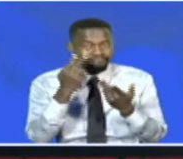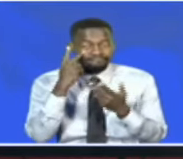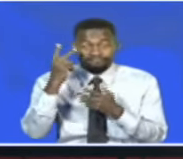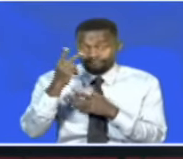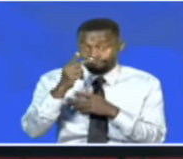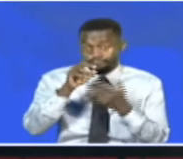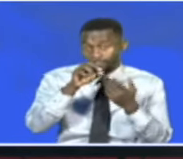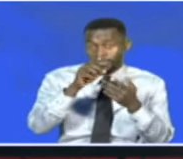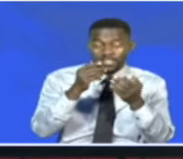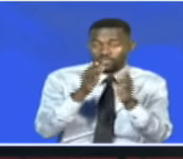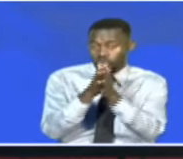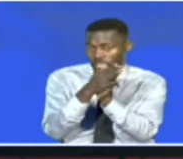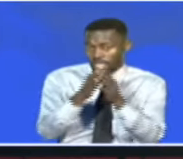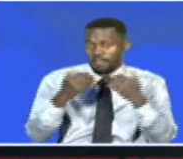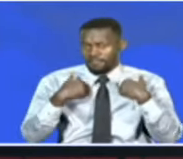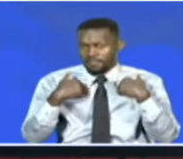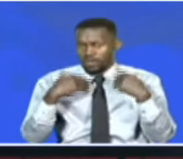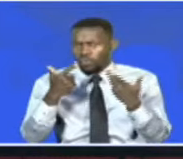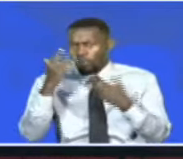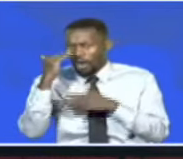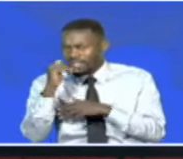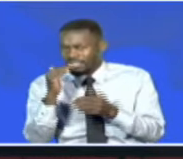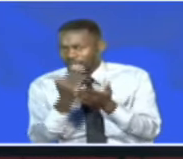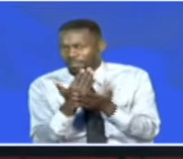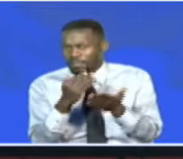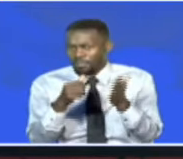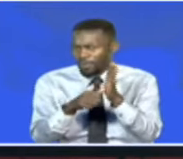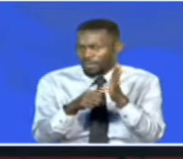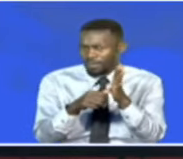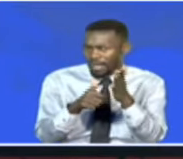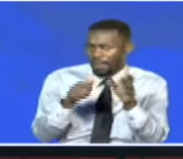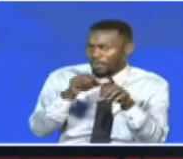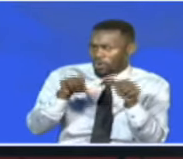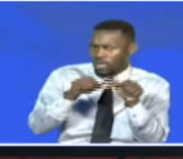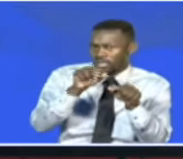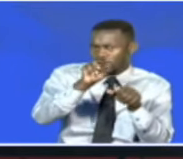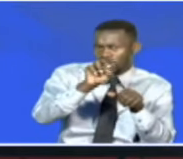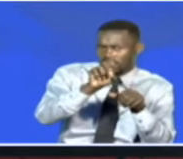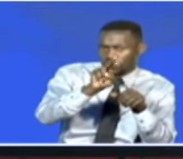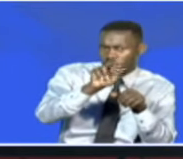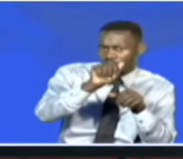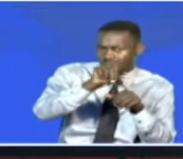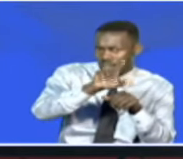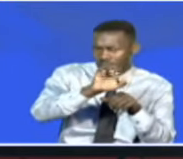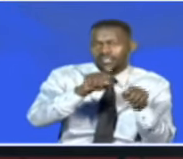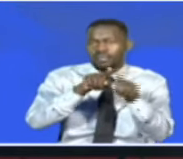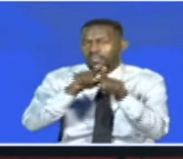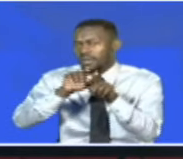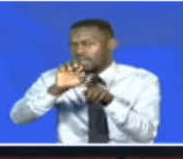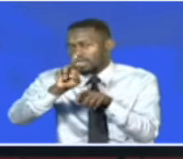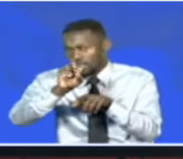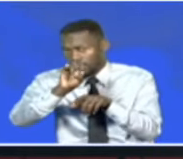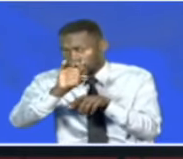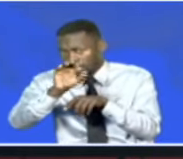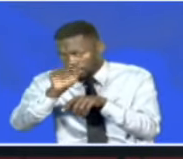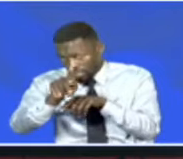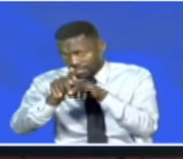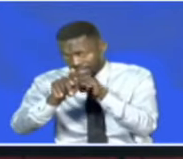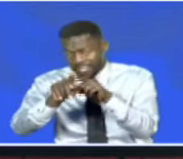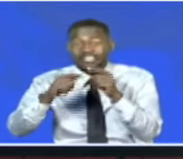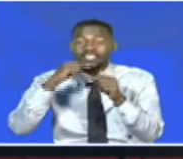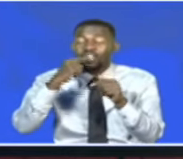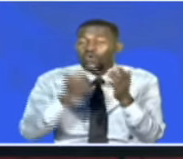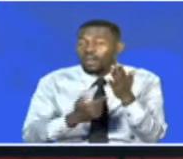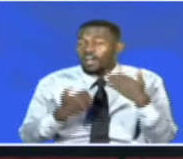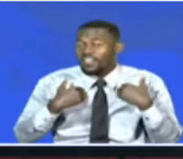kuhusu msasa huo unaoangazia vile vile waziri mteule wa Wizara ya Maji Eric Mureithi, ambaye amesema ana utajiri